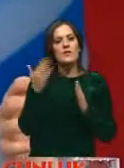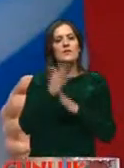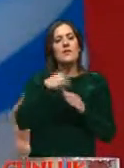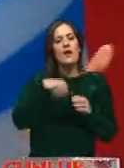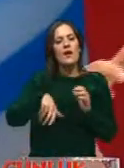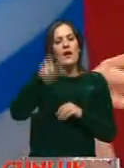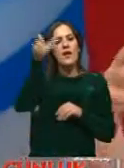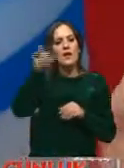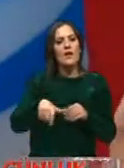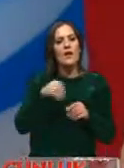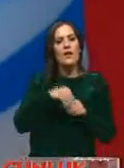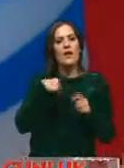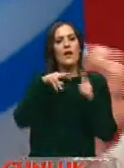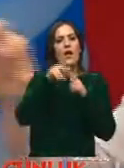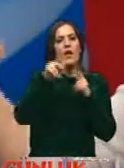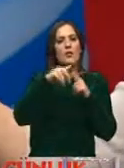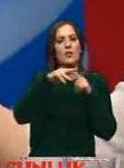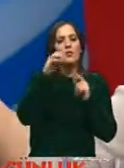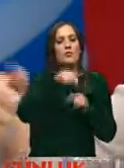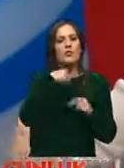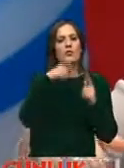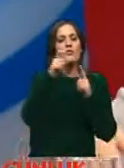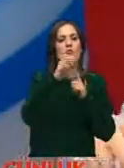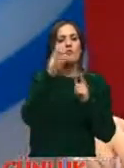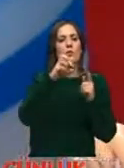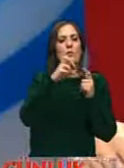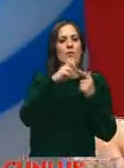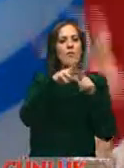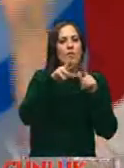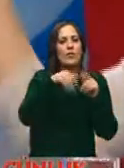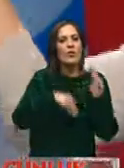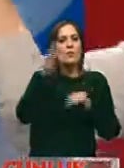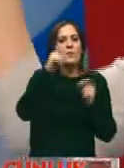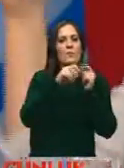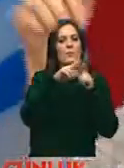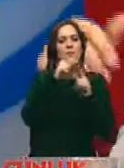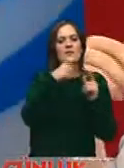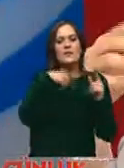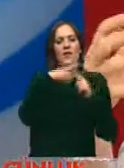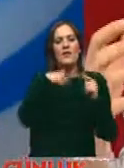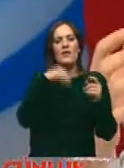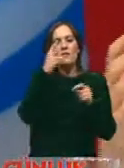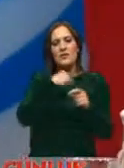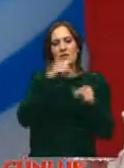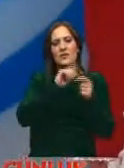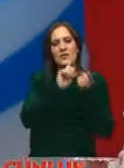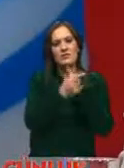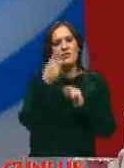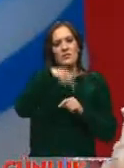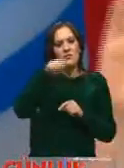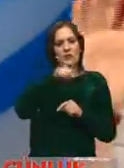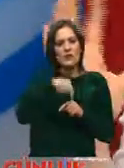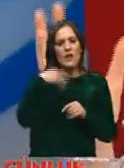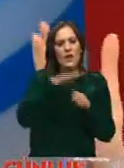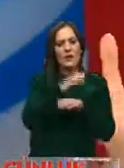tarafta altoysam burada soprano, yukarıda işte bas, orada tenor. Anlatabiliyor muyum? Yani hani bu